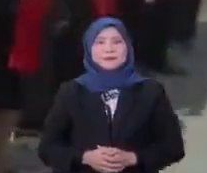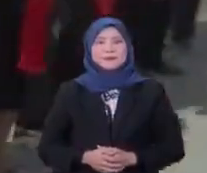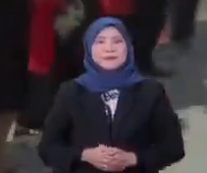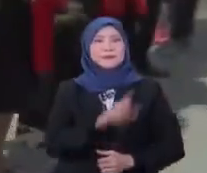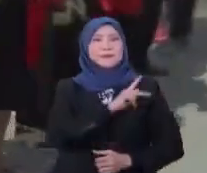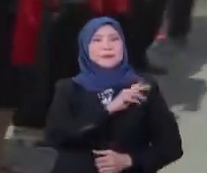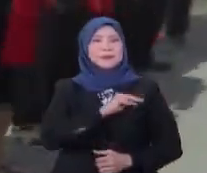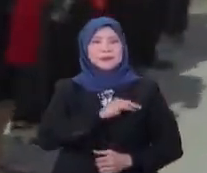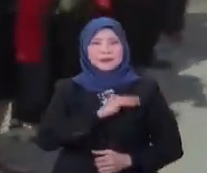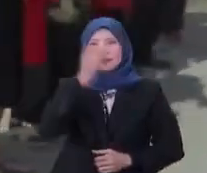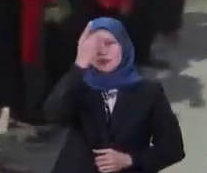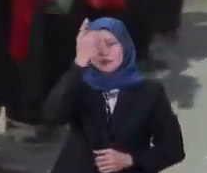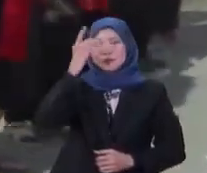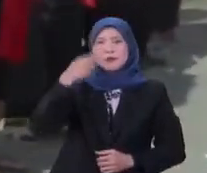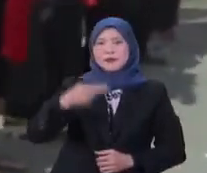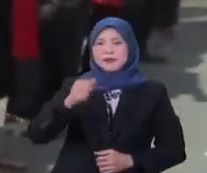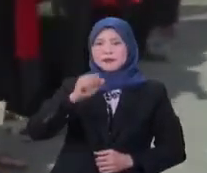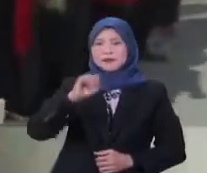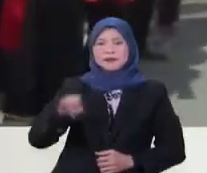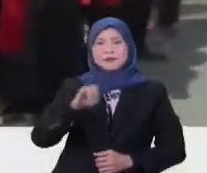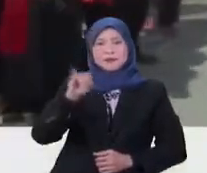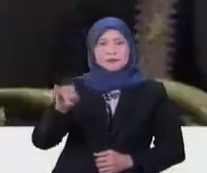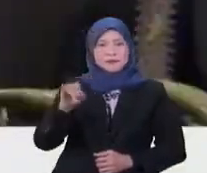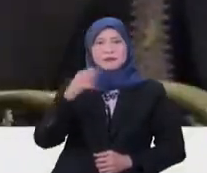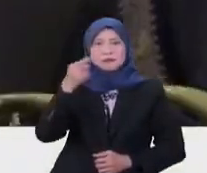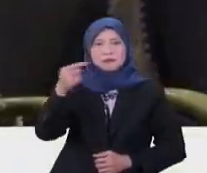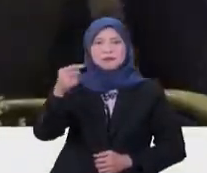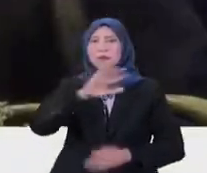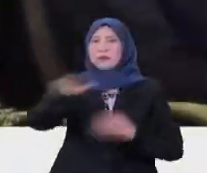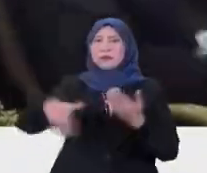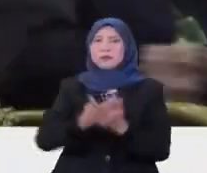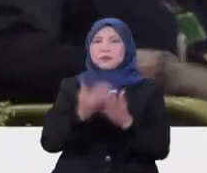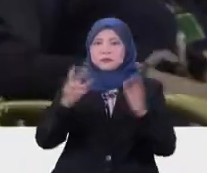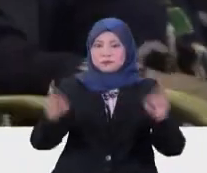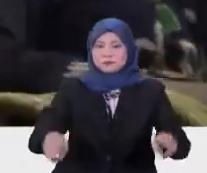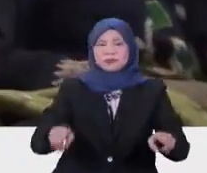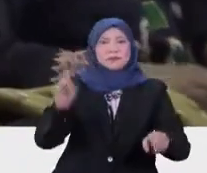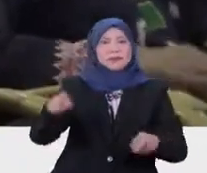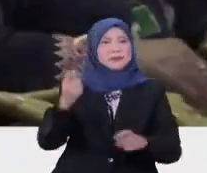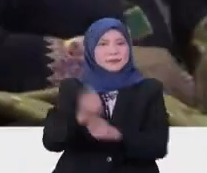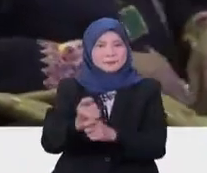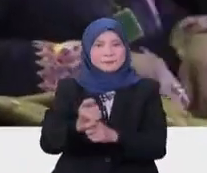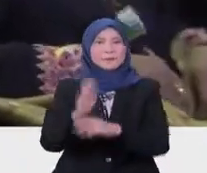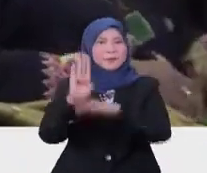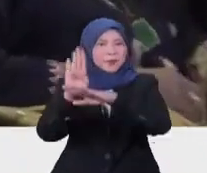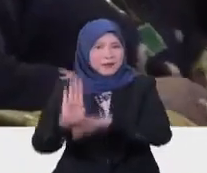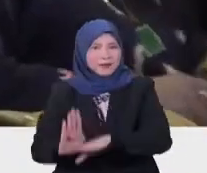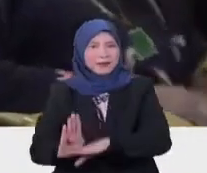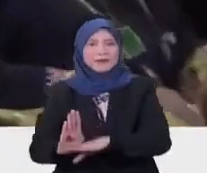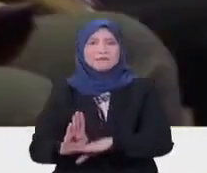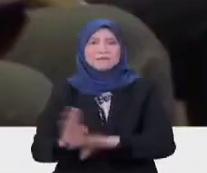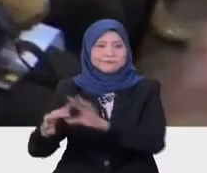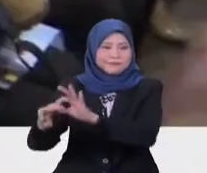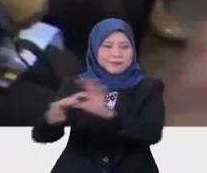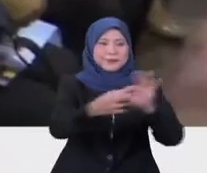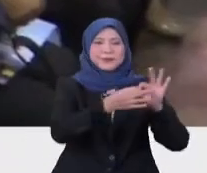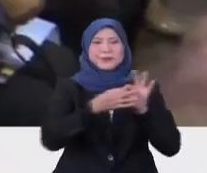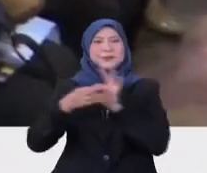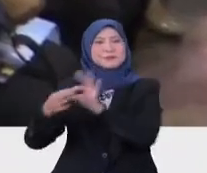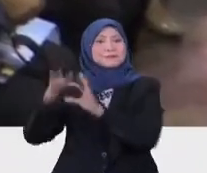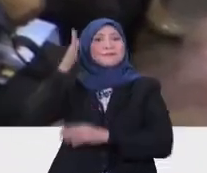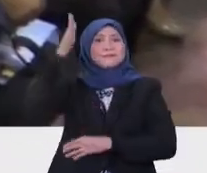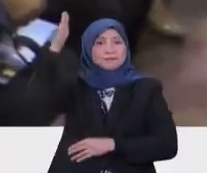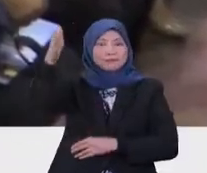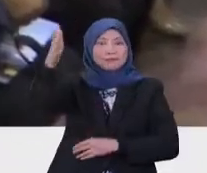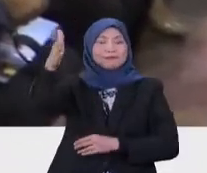Ketua Menteri Datuk Seri Panglima Haji Jinor menyeru seluruh rakyat mengekalkan budaya perpaduan dan permuafakatan demi masa